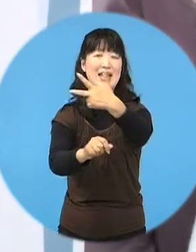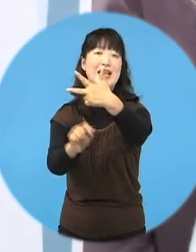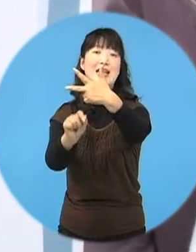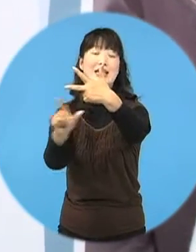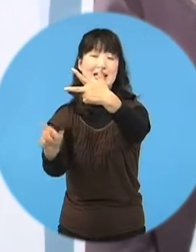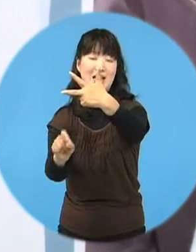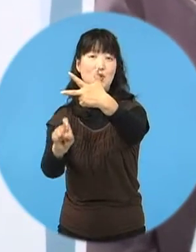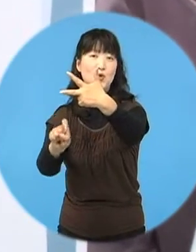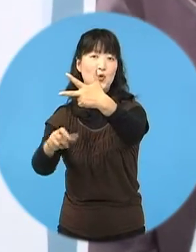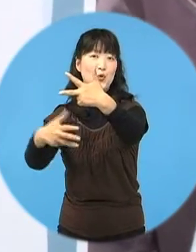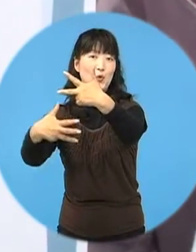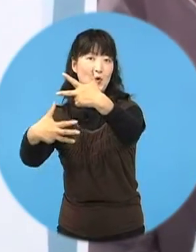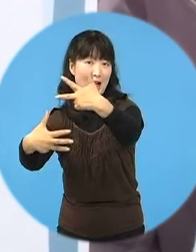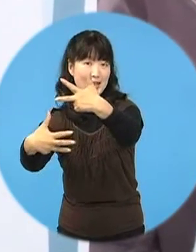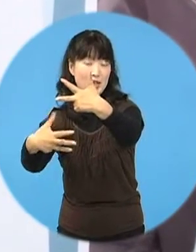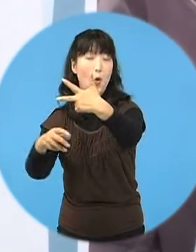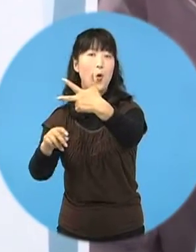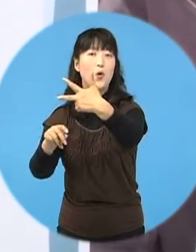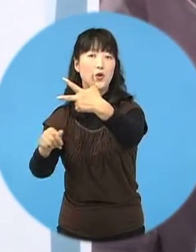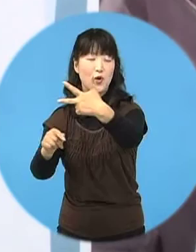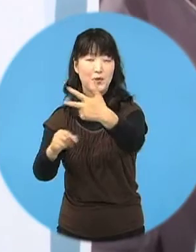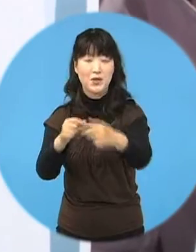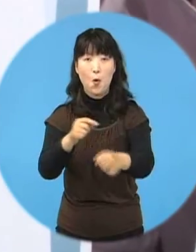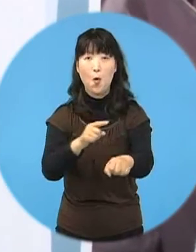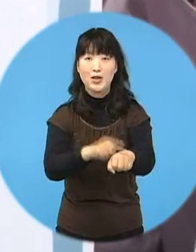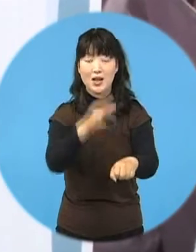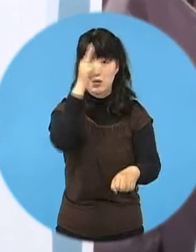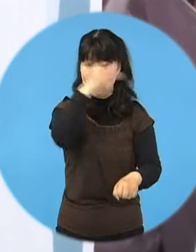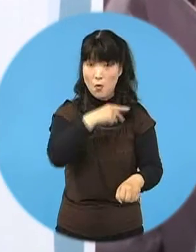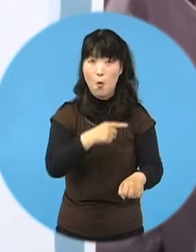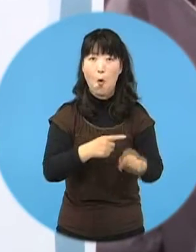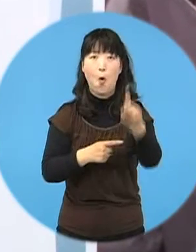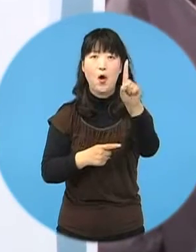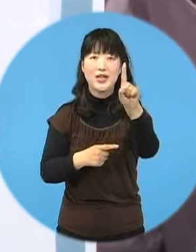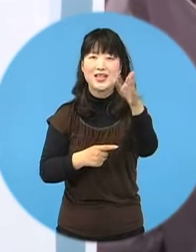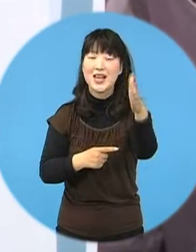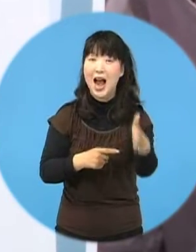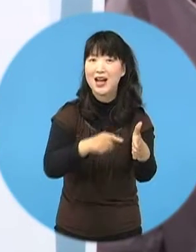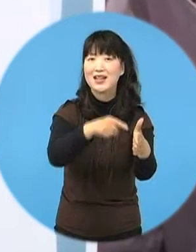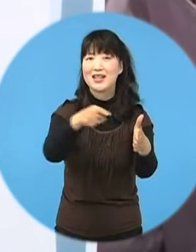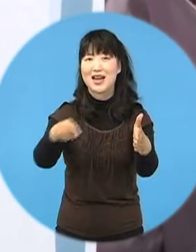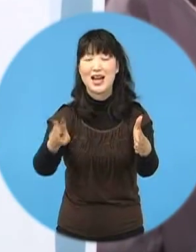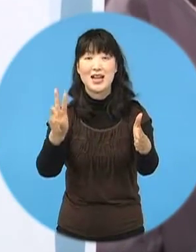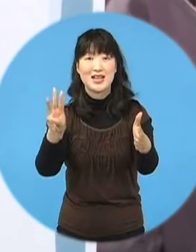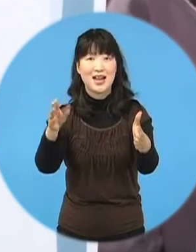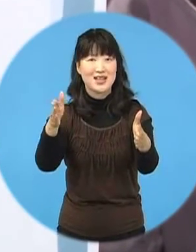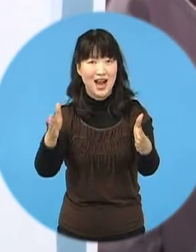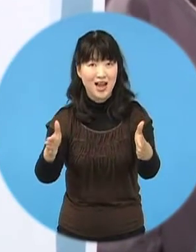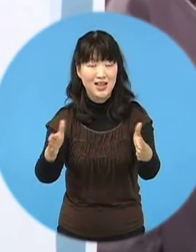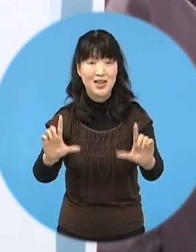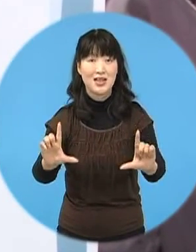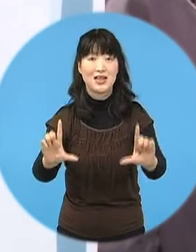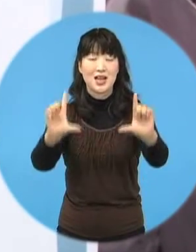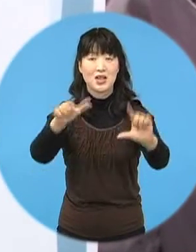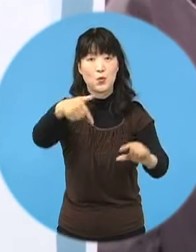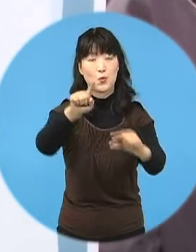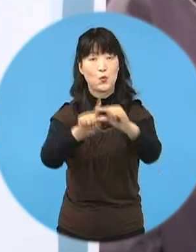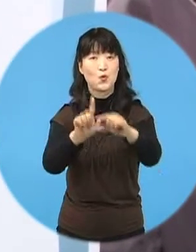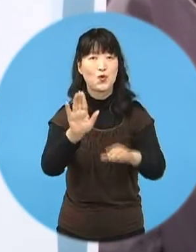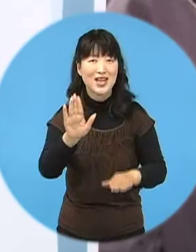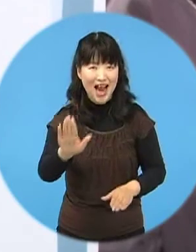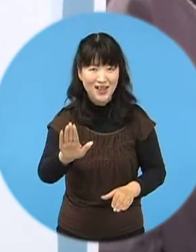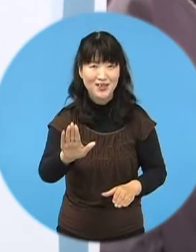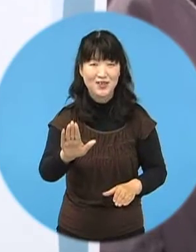18日土曜日の午後1時半から3時半まで、東府中にあ